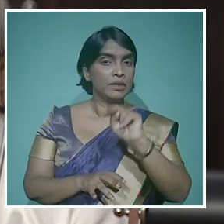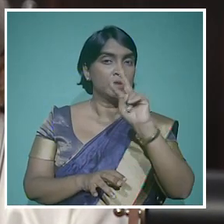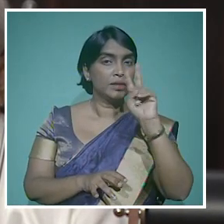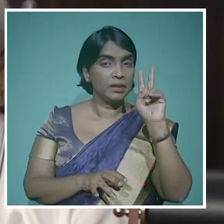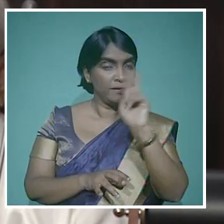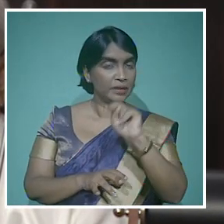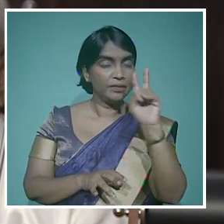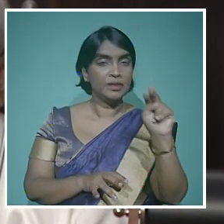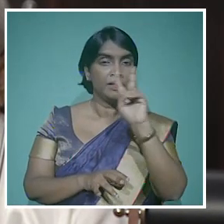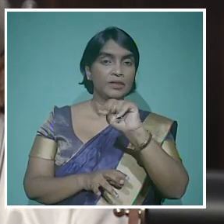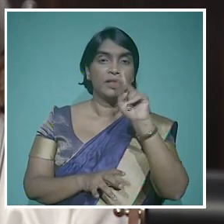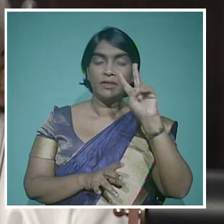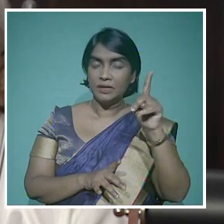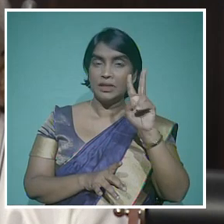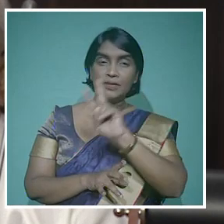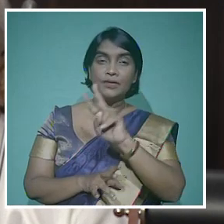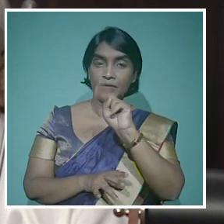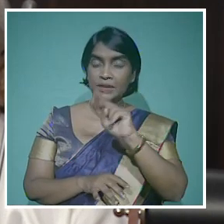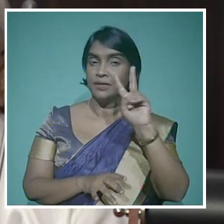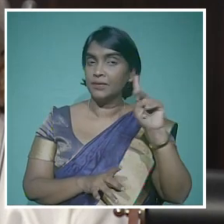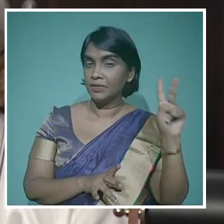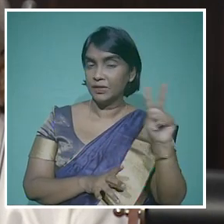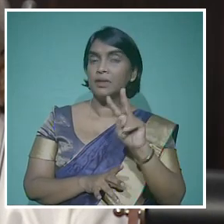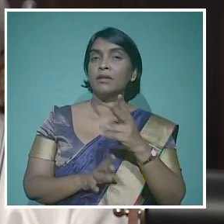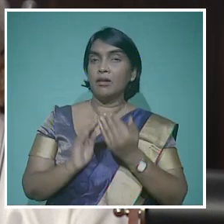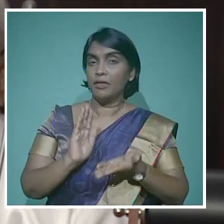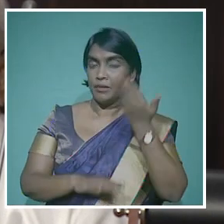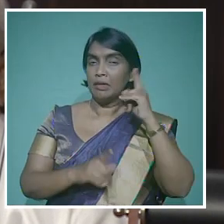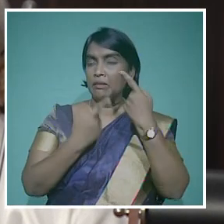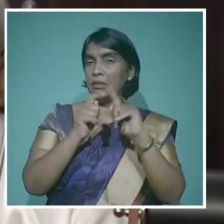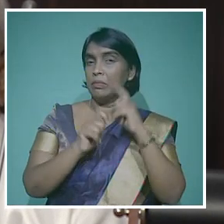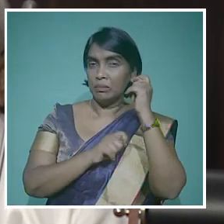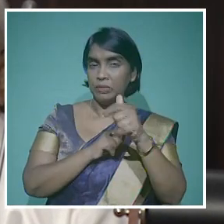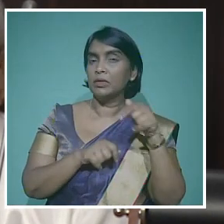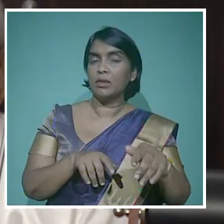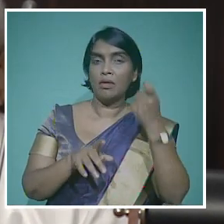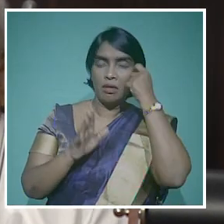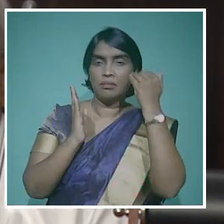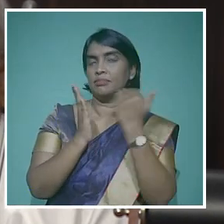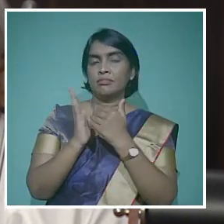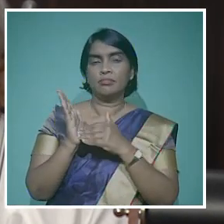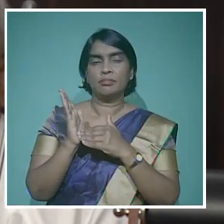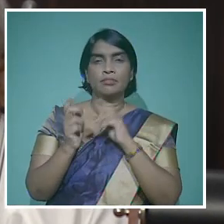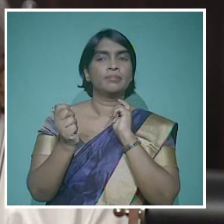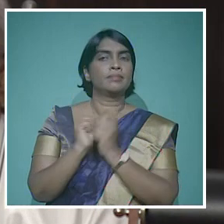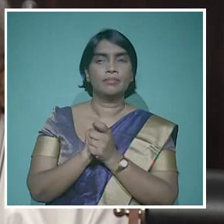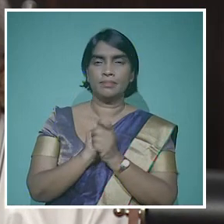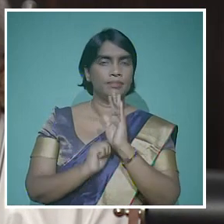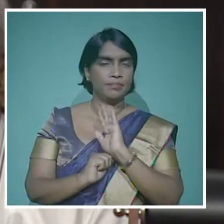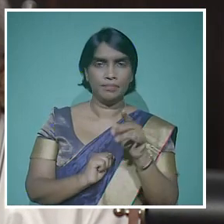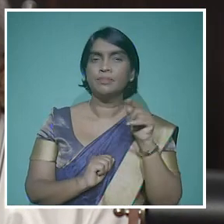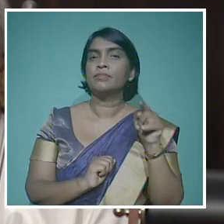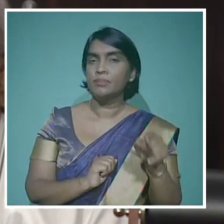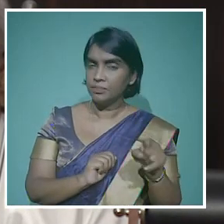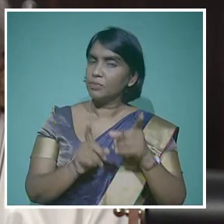හා 2021 වසරවලදී දැනටමත් ඉහළ නැංවා ඇති විවිධ ගාස්තු මෙම යෝජනාව මගින් සංශෝධනය කෙරෙන්නේ නැහැ.